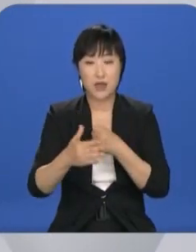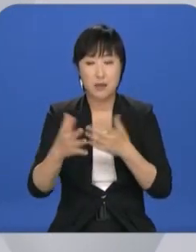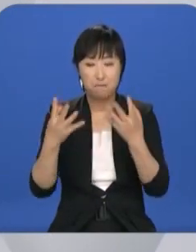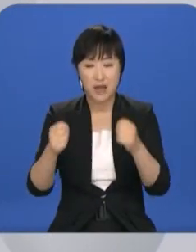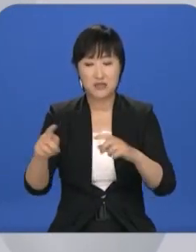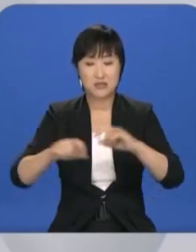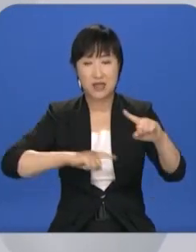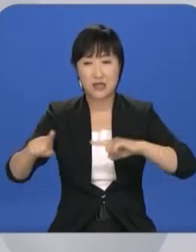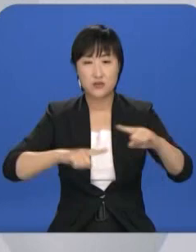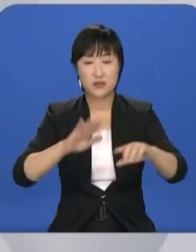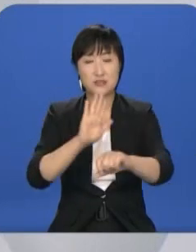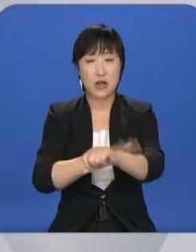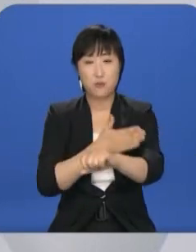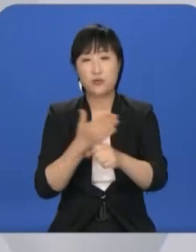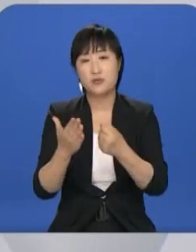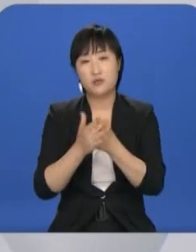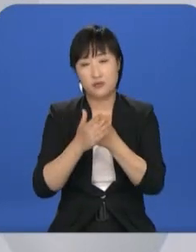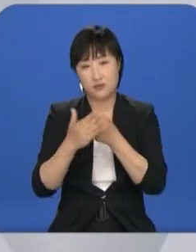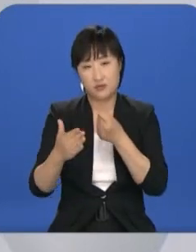그 행정의 잘못으로 인해서